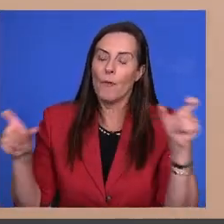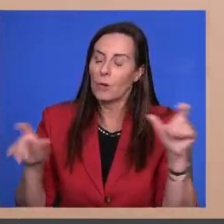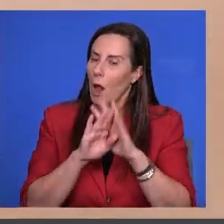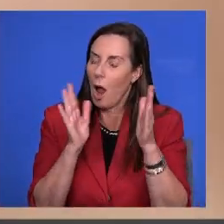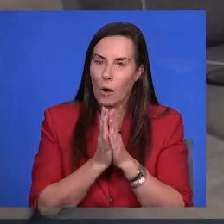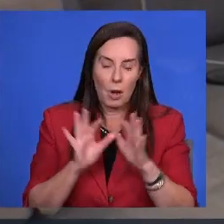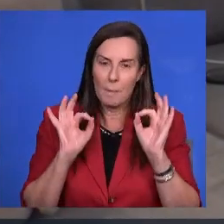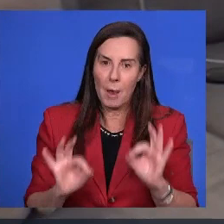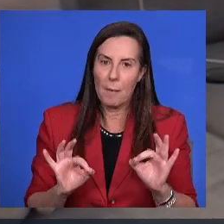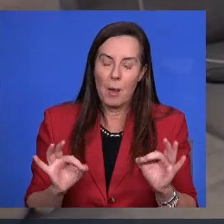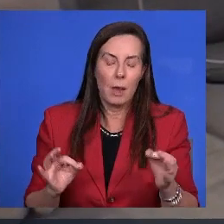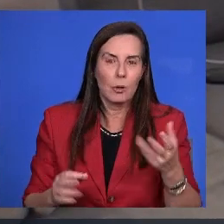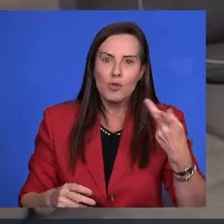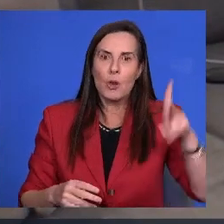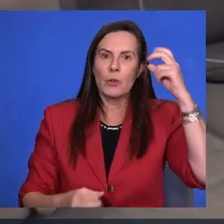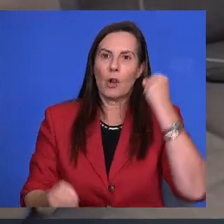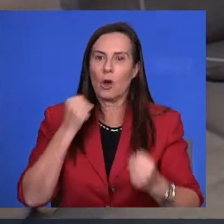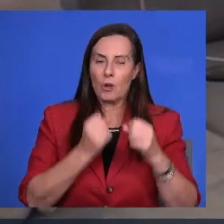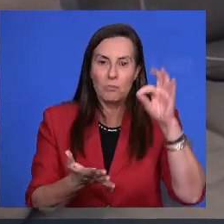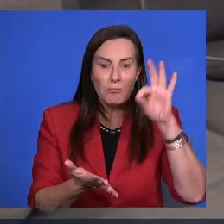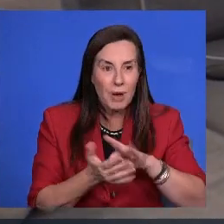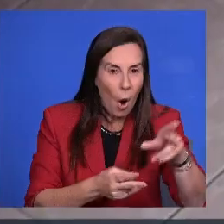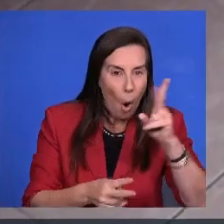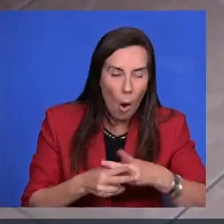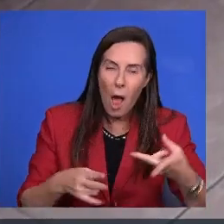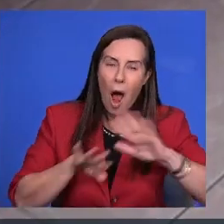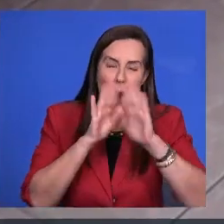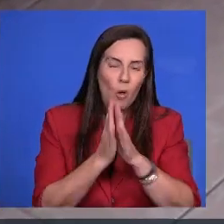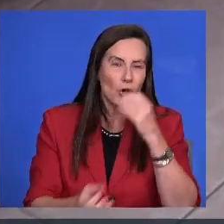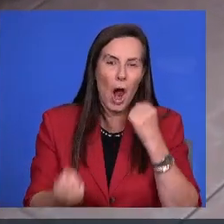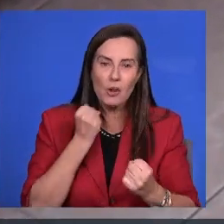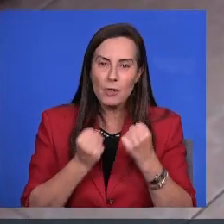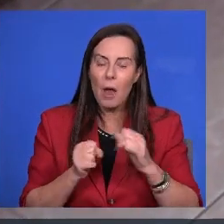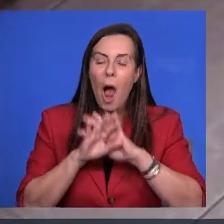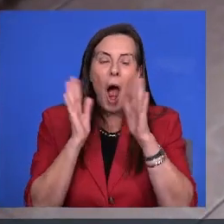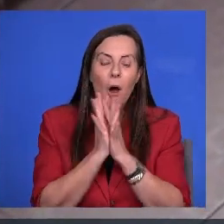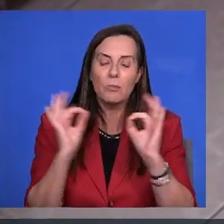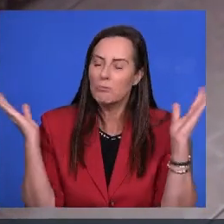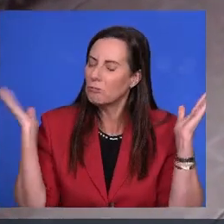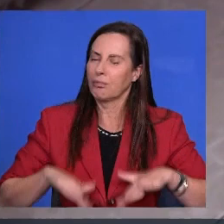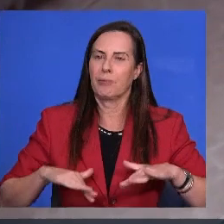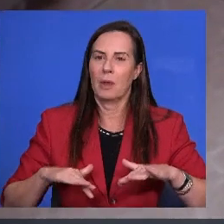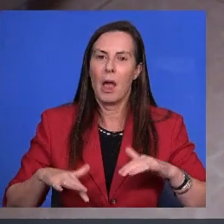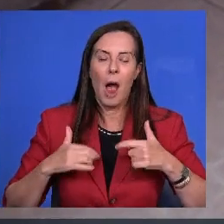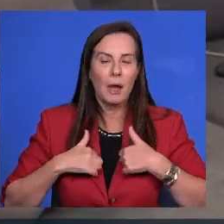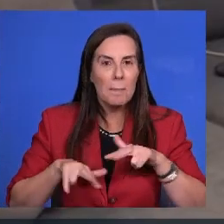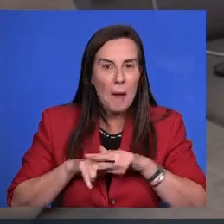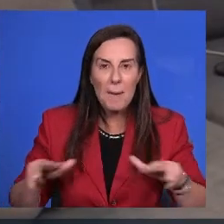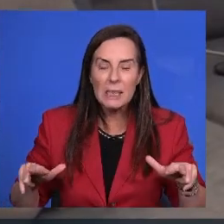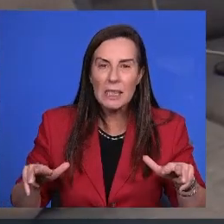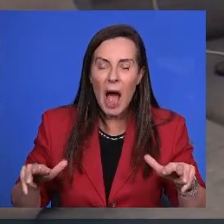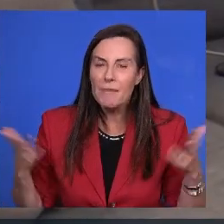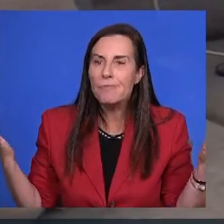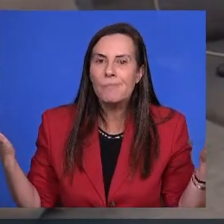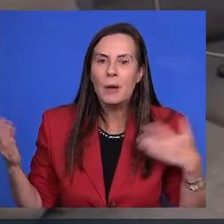כדור שלג. מאז שהילד חלה, הכל פשוט נפל. ואת נמצאת במצב שאת צריכה להביא גם